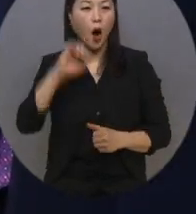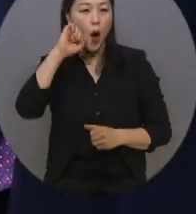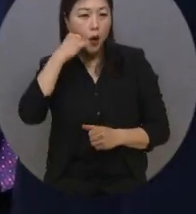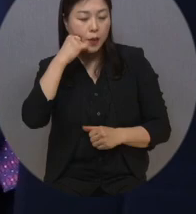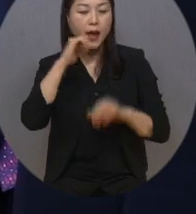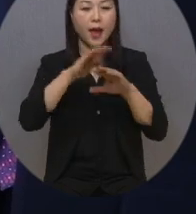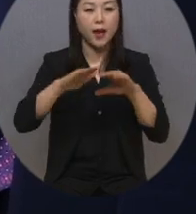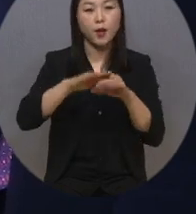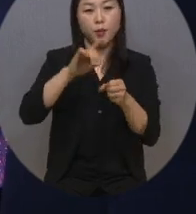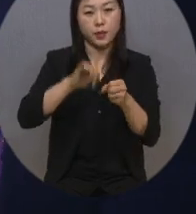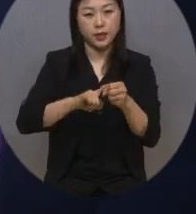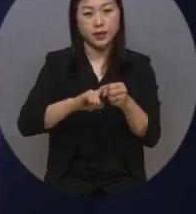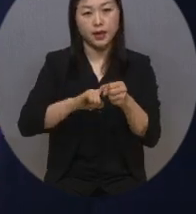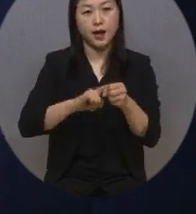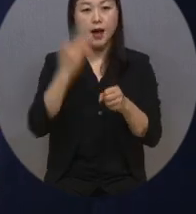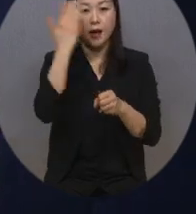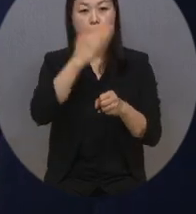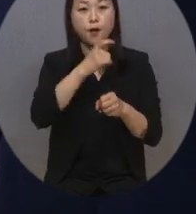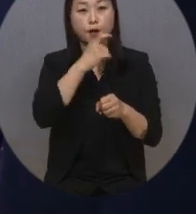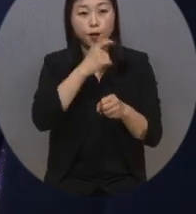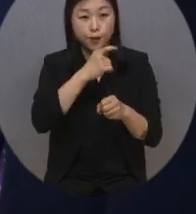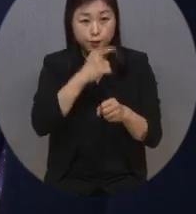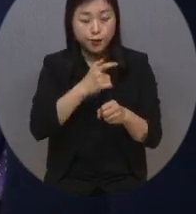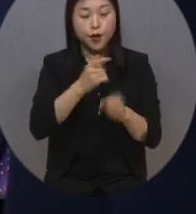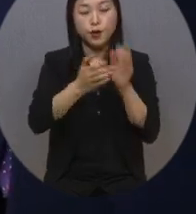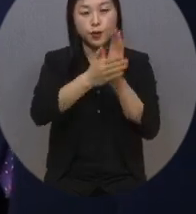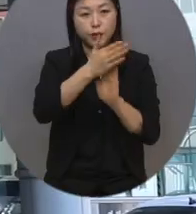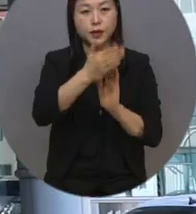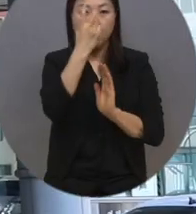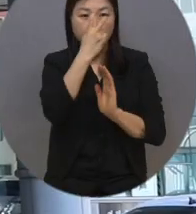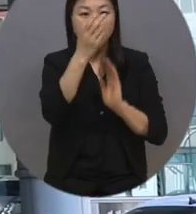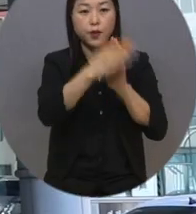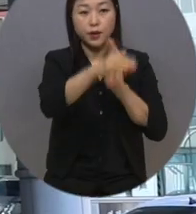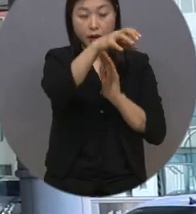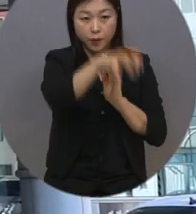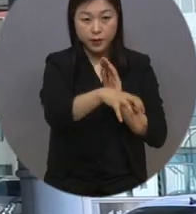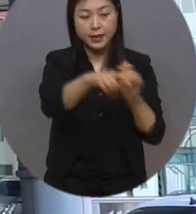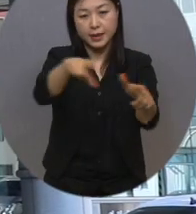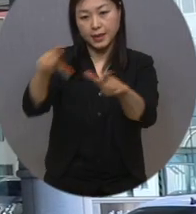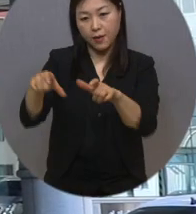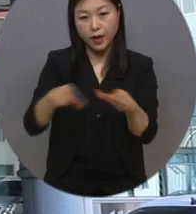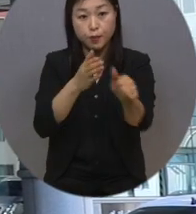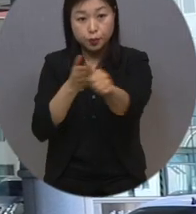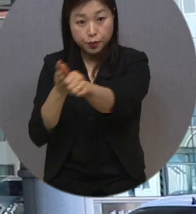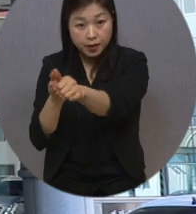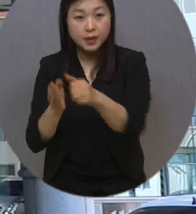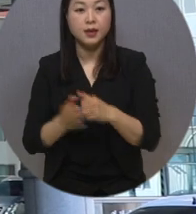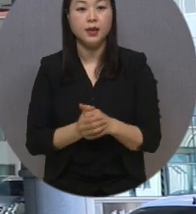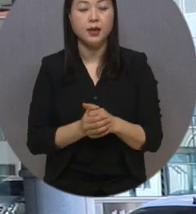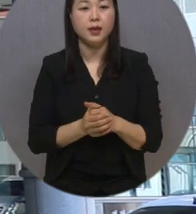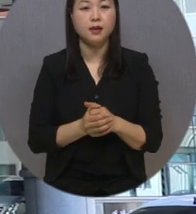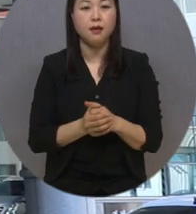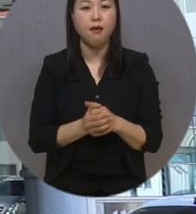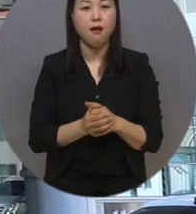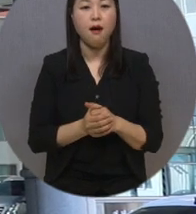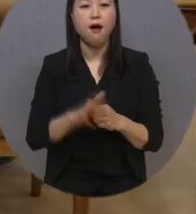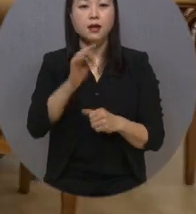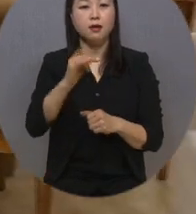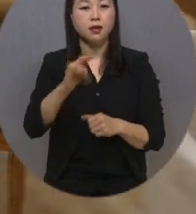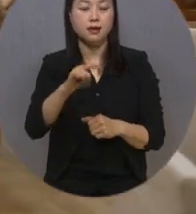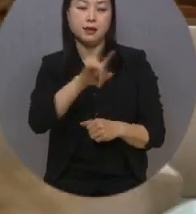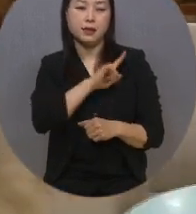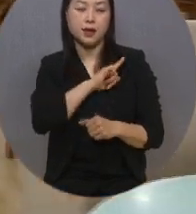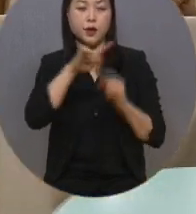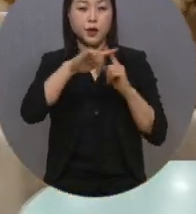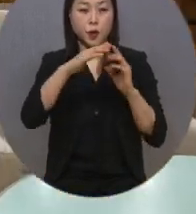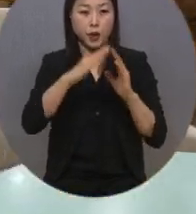여수시 도시관리공단은 지역사회시설에 도움을 요청했고 여천제일교회는 약 165제곱미터의 친교실과